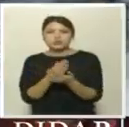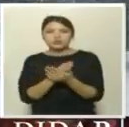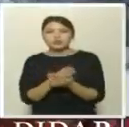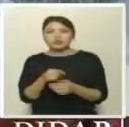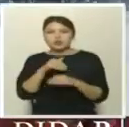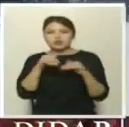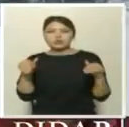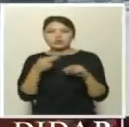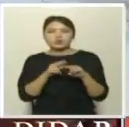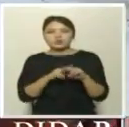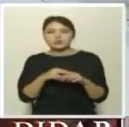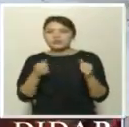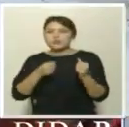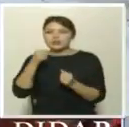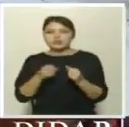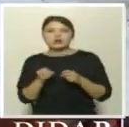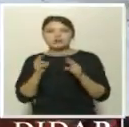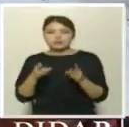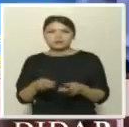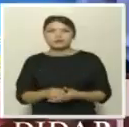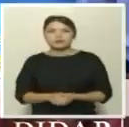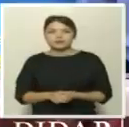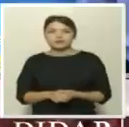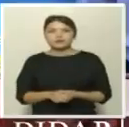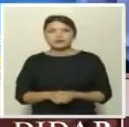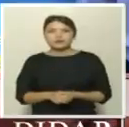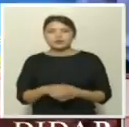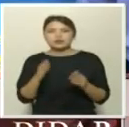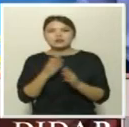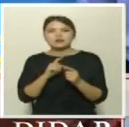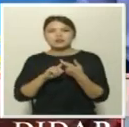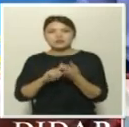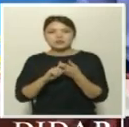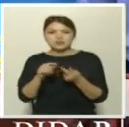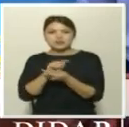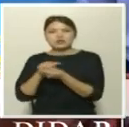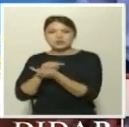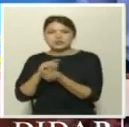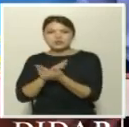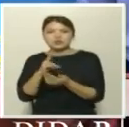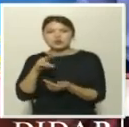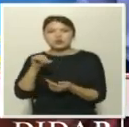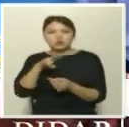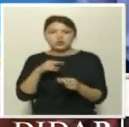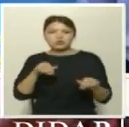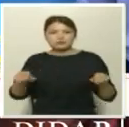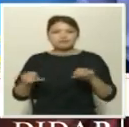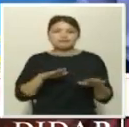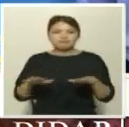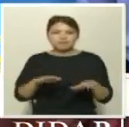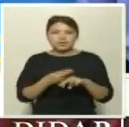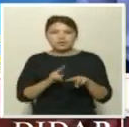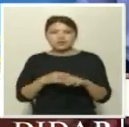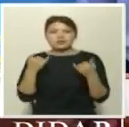указанных дорогах на автомобиле выезжать опасно. В связи с резким изменением погоды и гололедом на некоторых участках дорог области